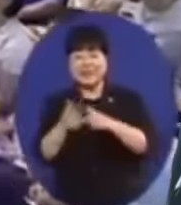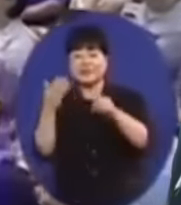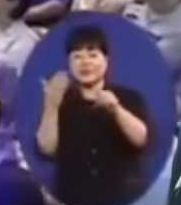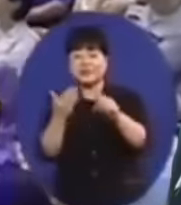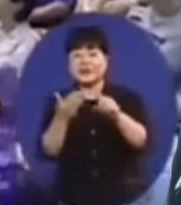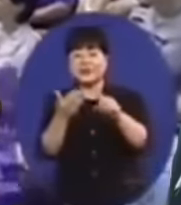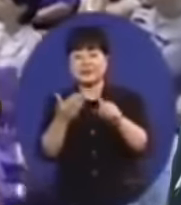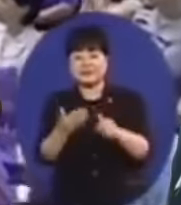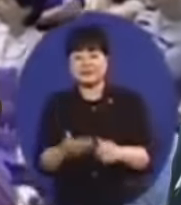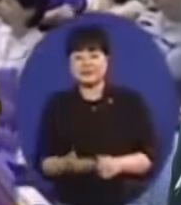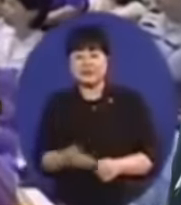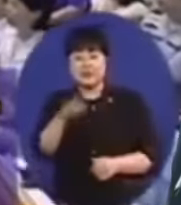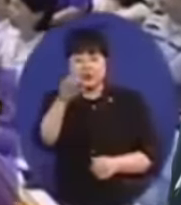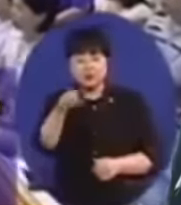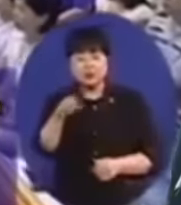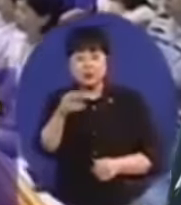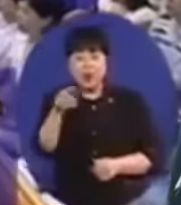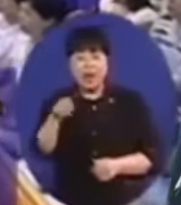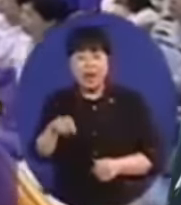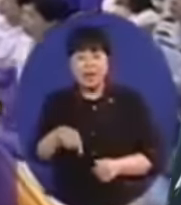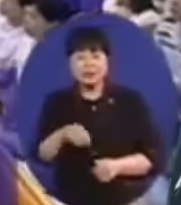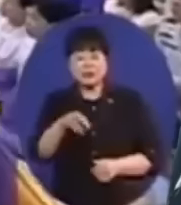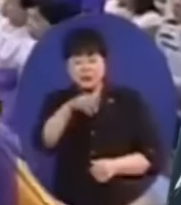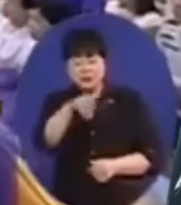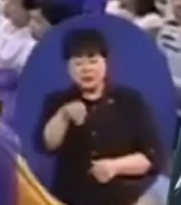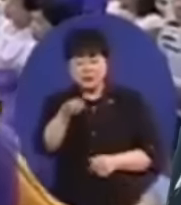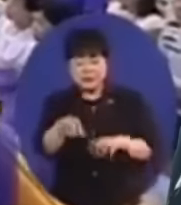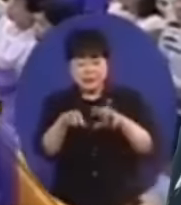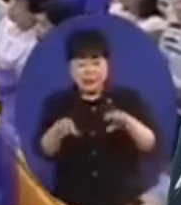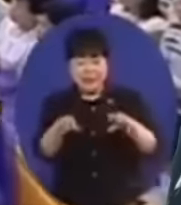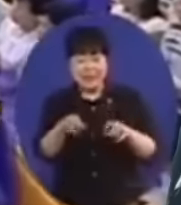예수님께서 두로와 시돈 지방으로